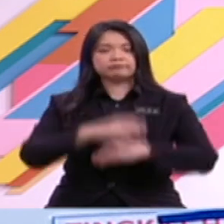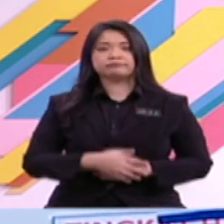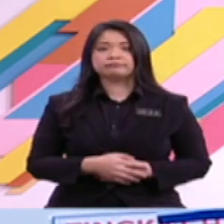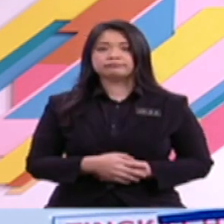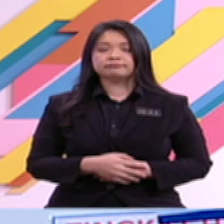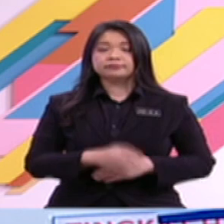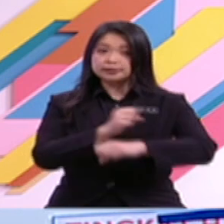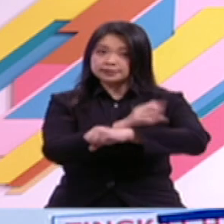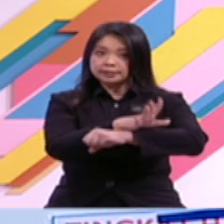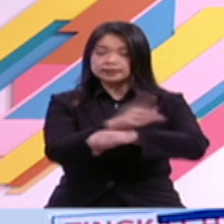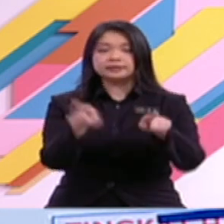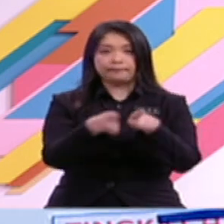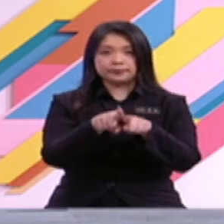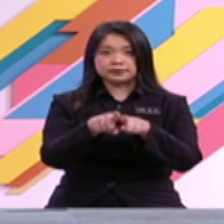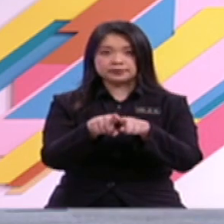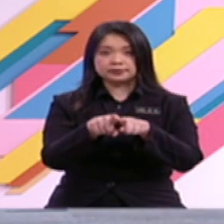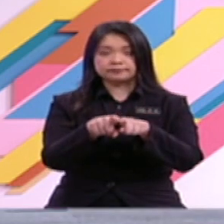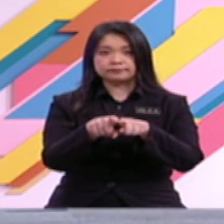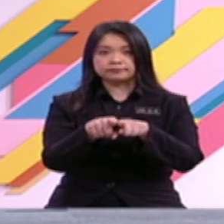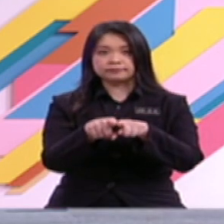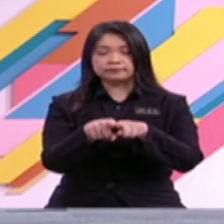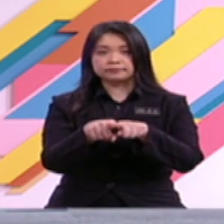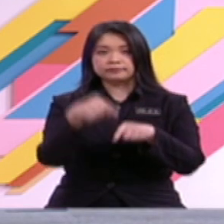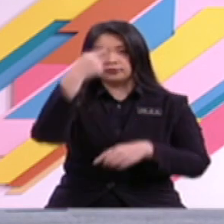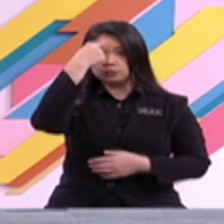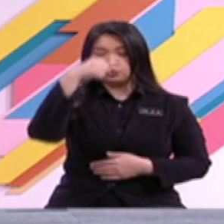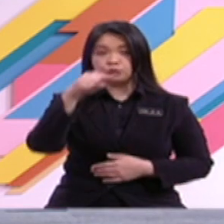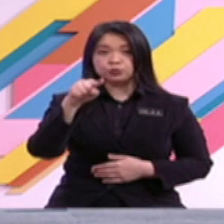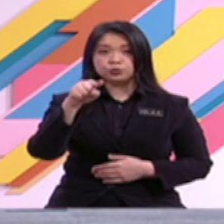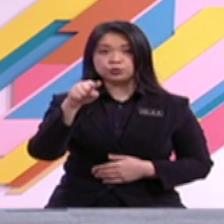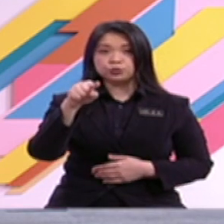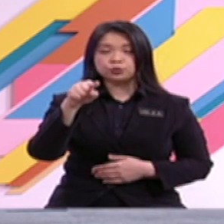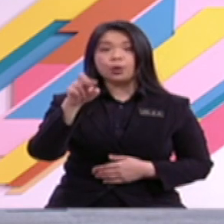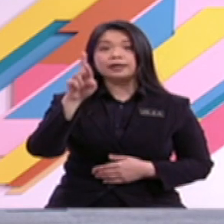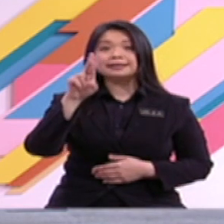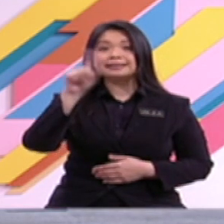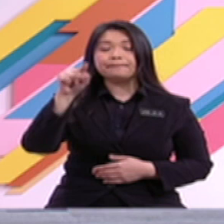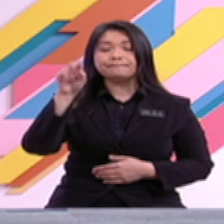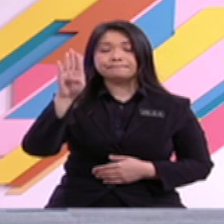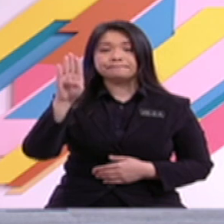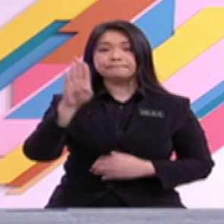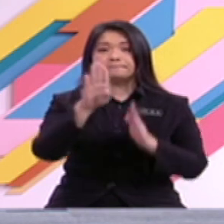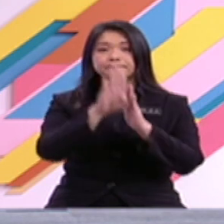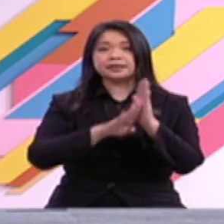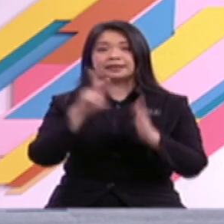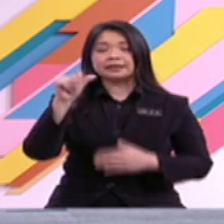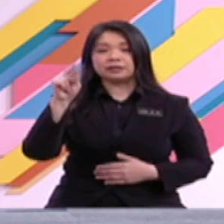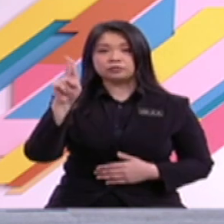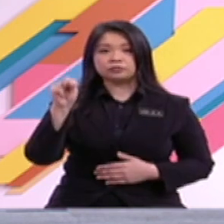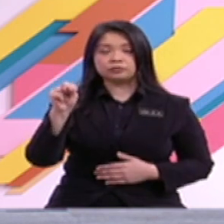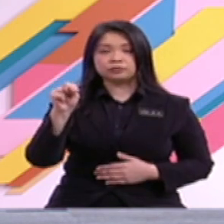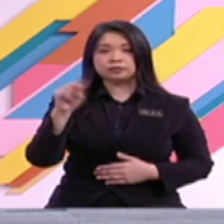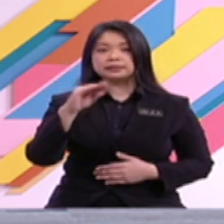Oke saja semula ketika sekarang seharusnya kepada autorizza berkayu dan tidak tunai sama aja oke oke terus kepada